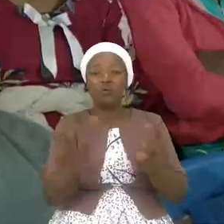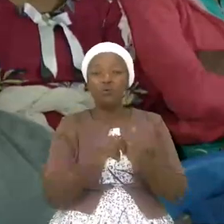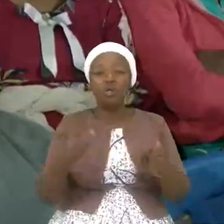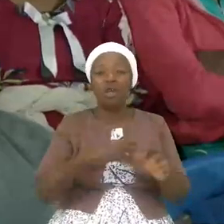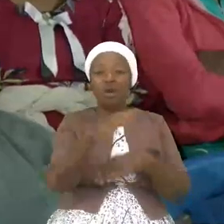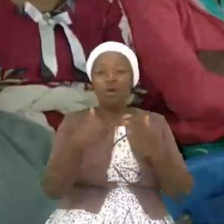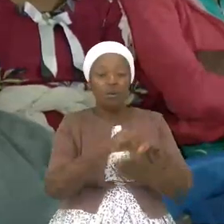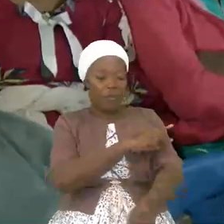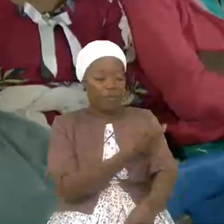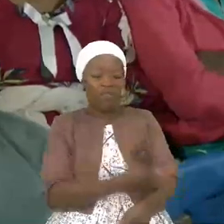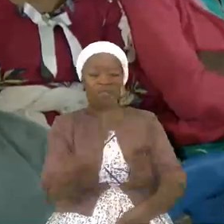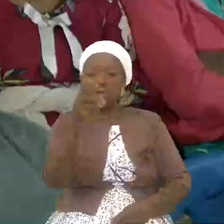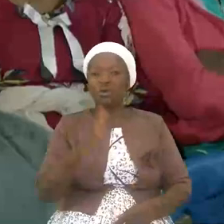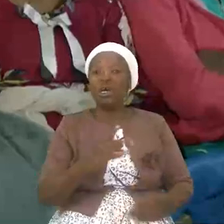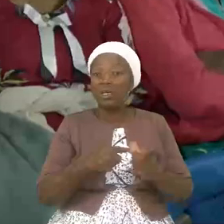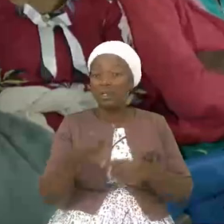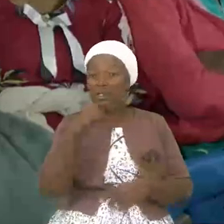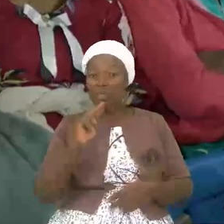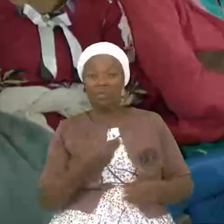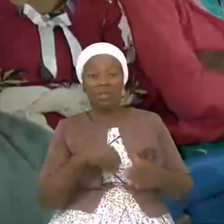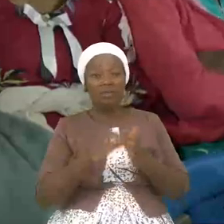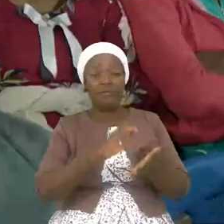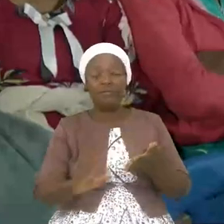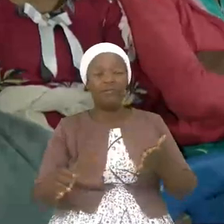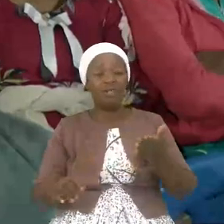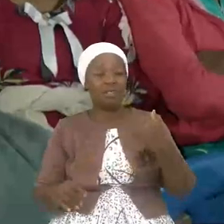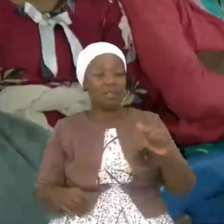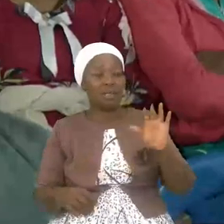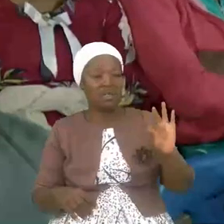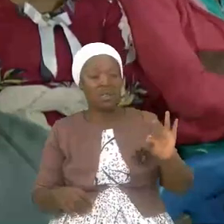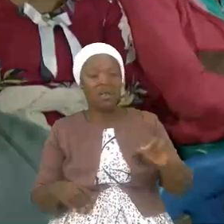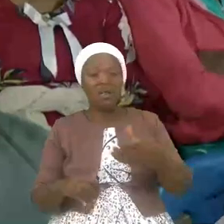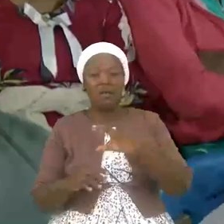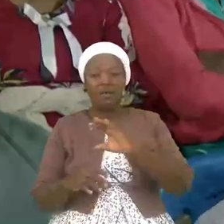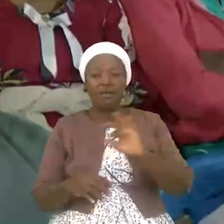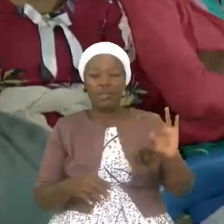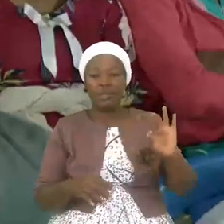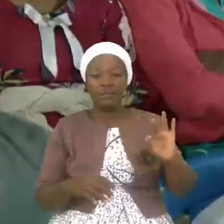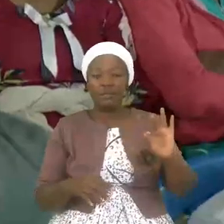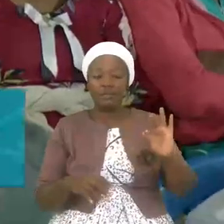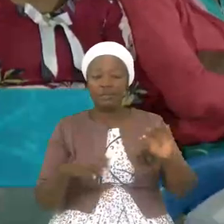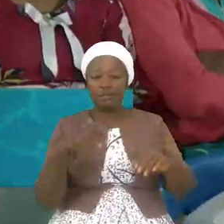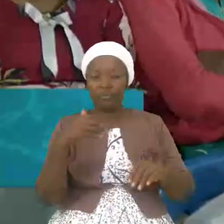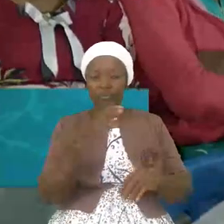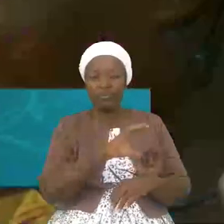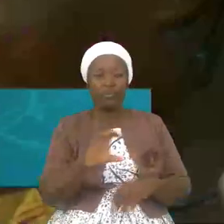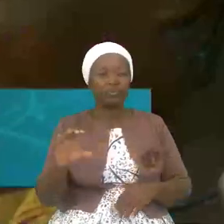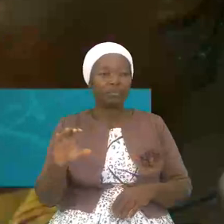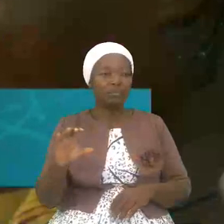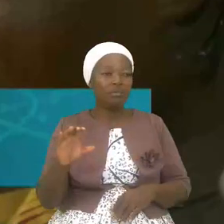le Dieu Tout-Puissant. Et on nous dit dans le verset 19, ayant perdu